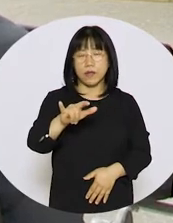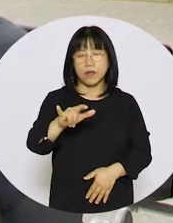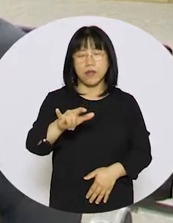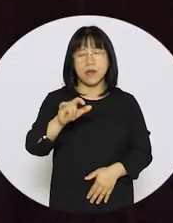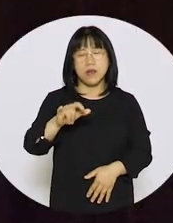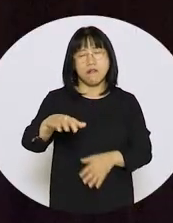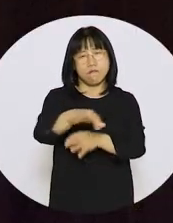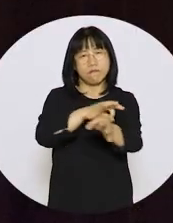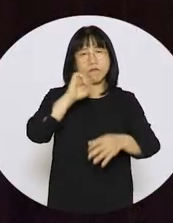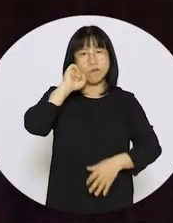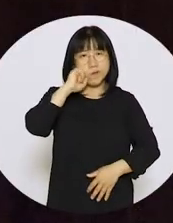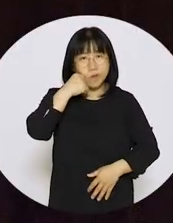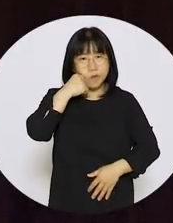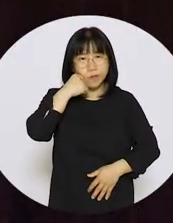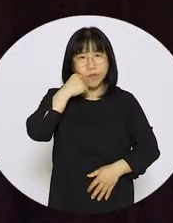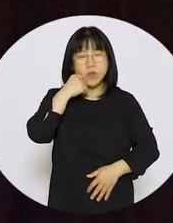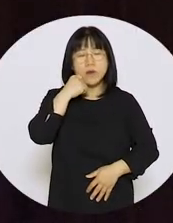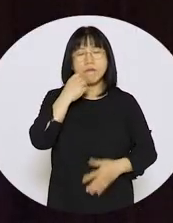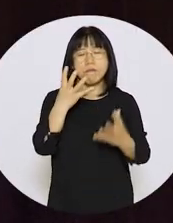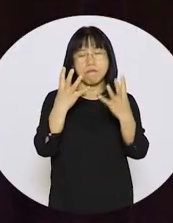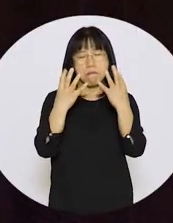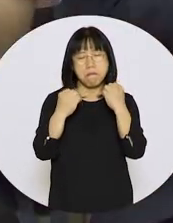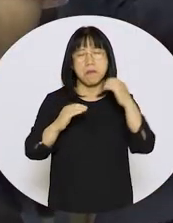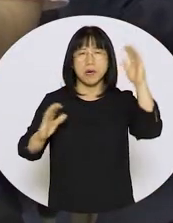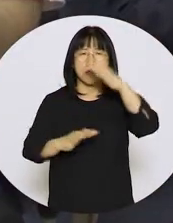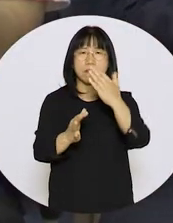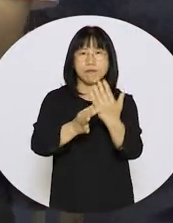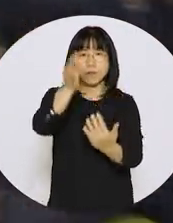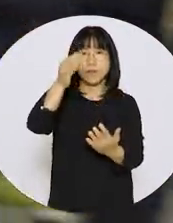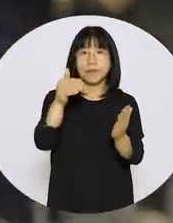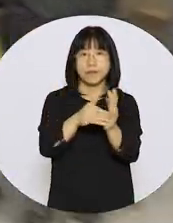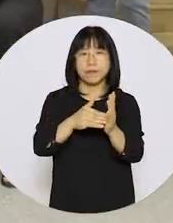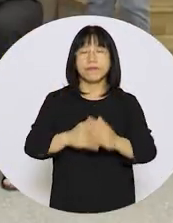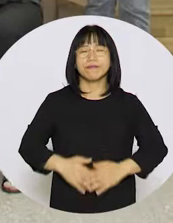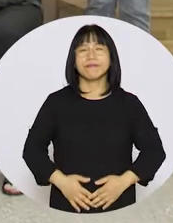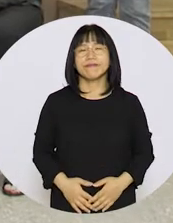어려운 상황을 고려해 더 많은 우수한 학생을 선발했습니다.